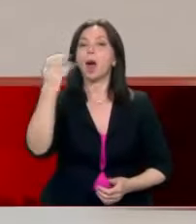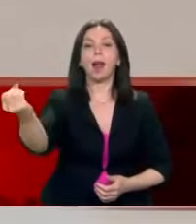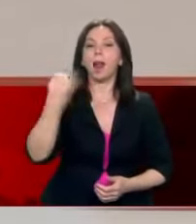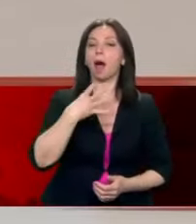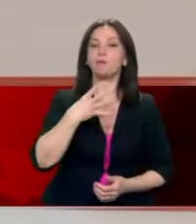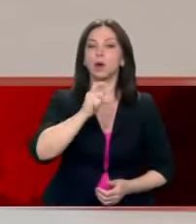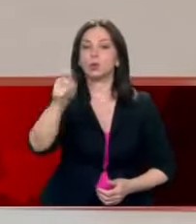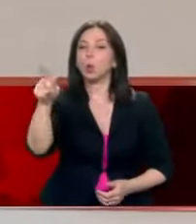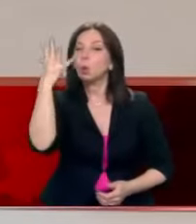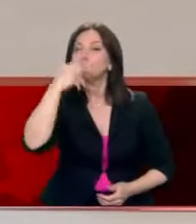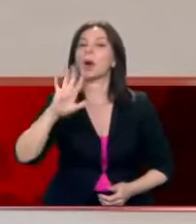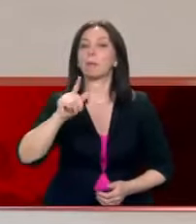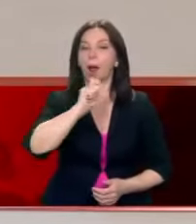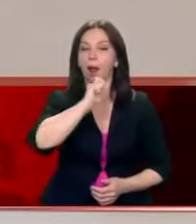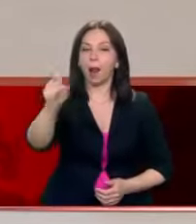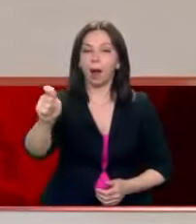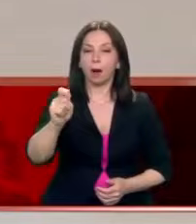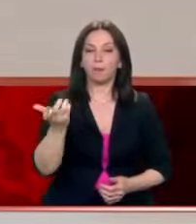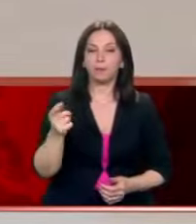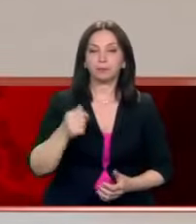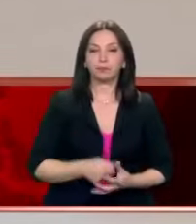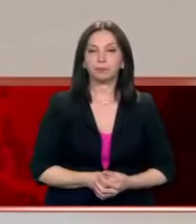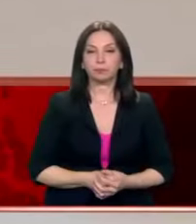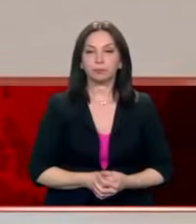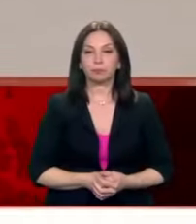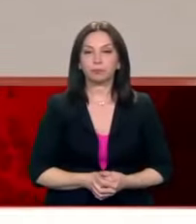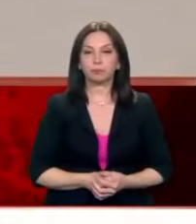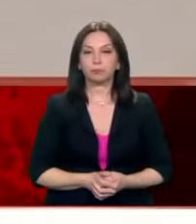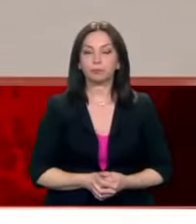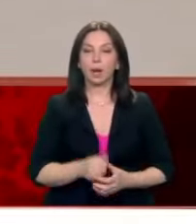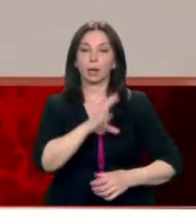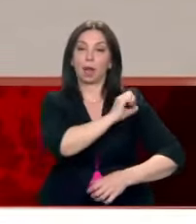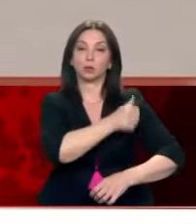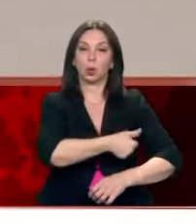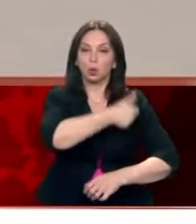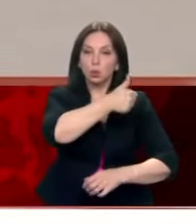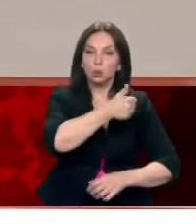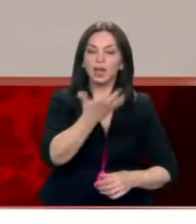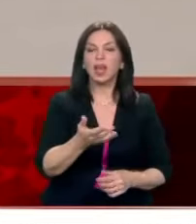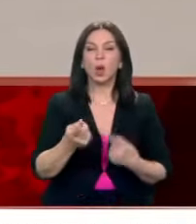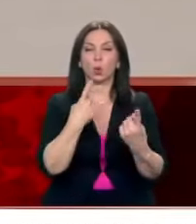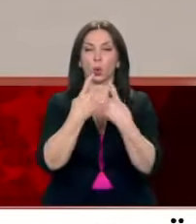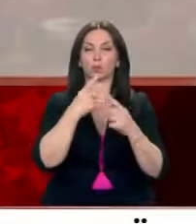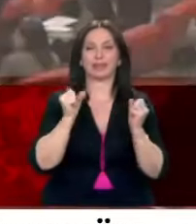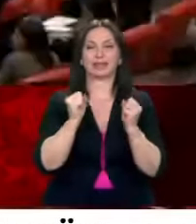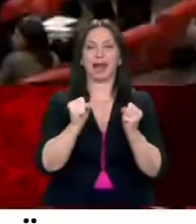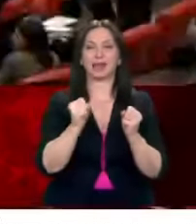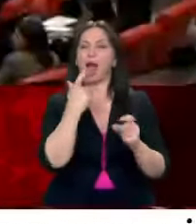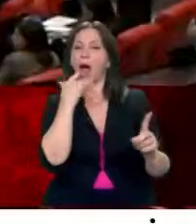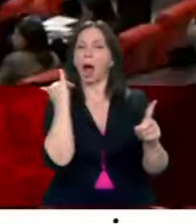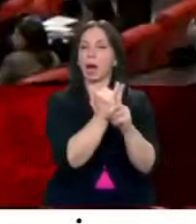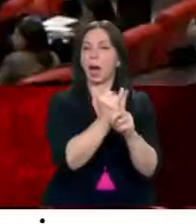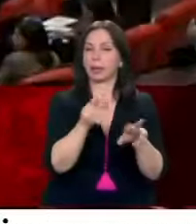bana. Utanmaz. Ben Malatya'nın yaşadığı sorunları anlatıyorum. Tansiyon yüksek, ifadeler sertti. Hakarete varan